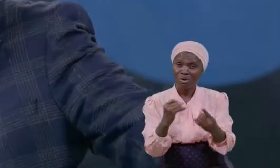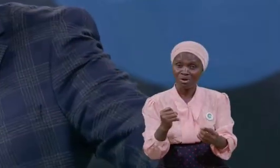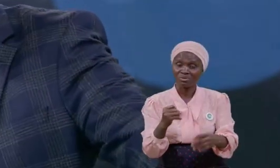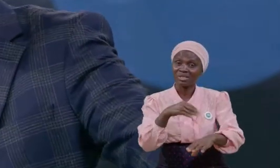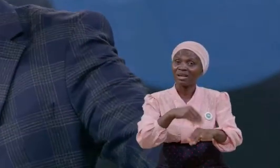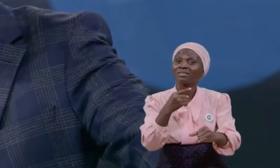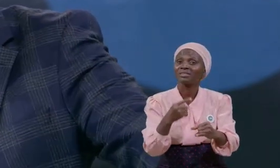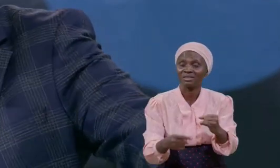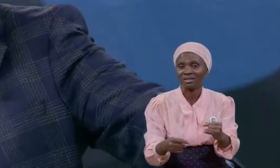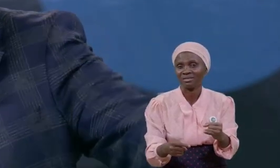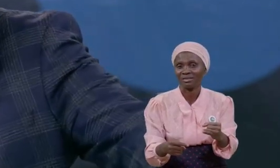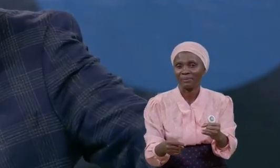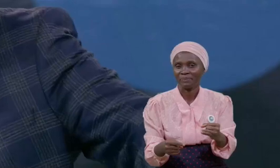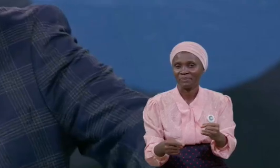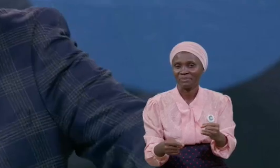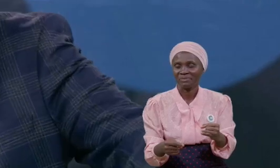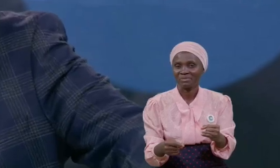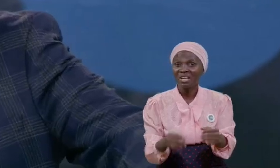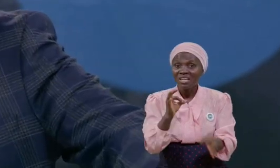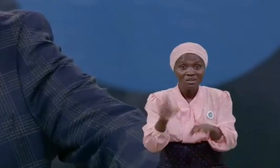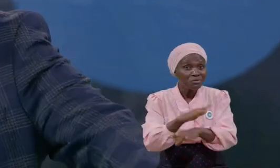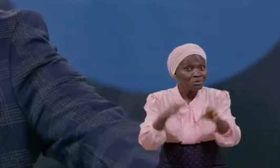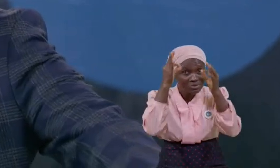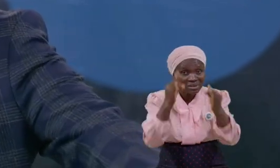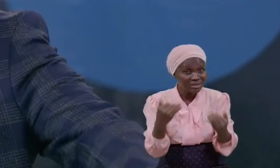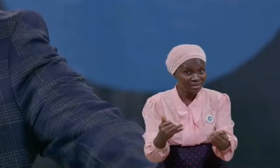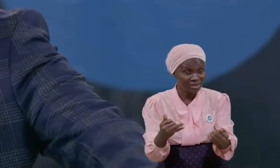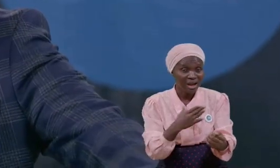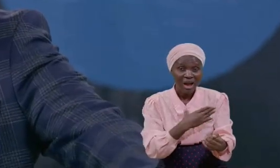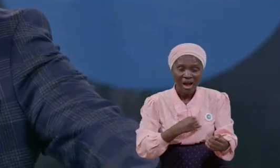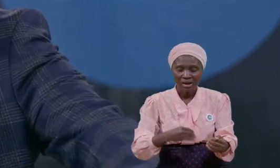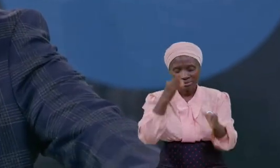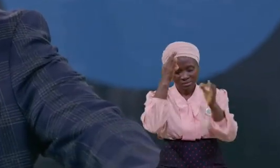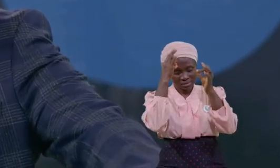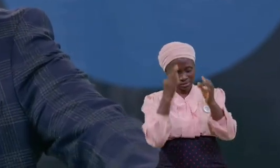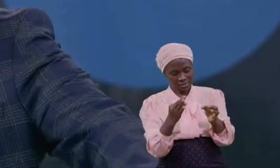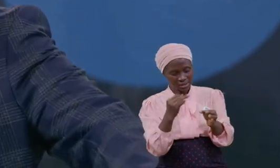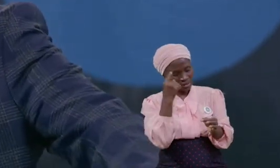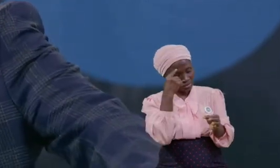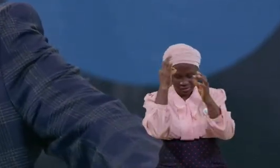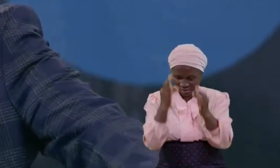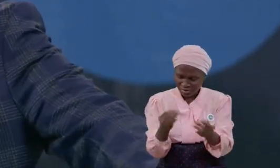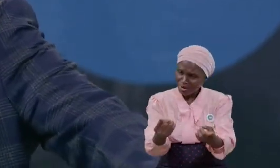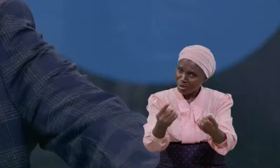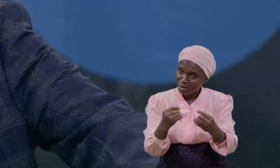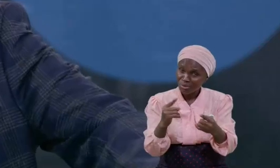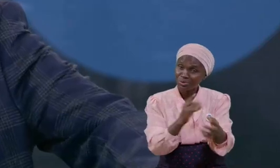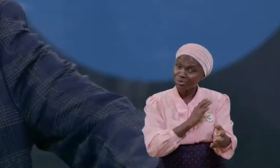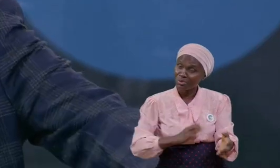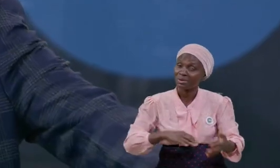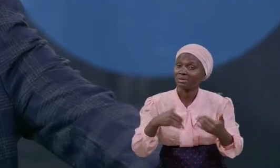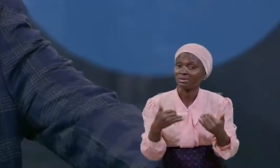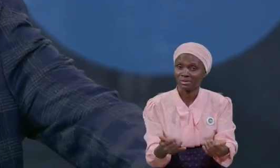ne saisis pas l'opportunité, ne prends pas la décision pour venir à Christ maintenant, pour devenir disciple, pour